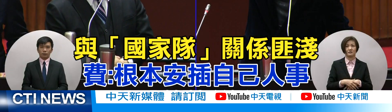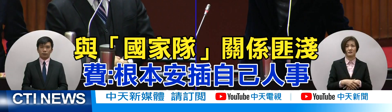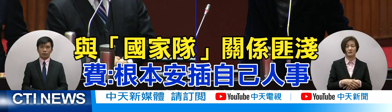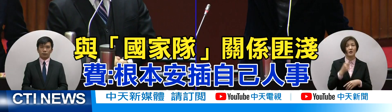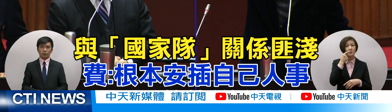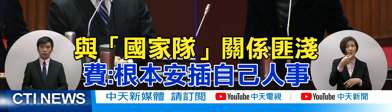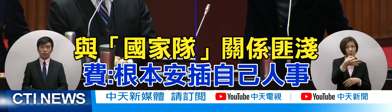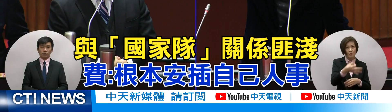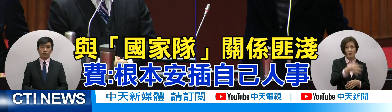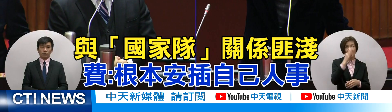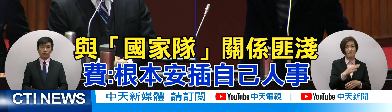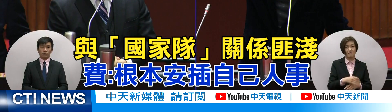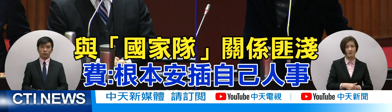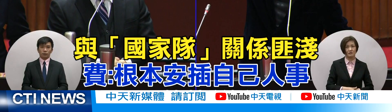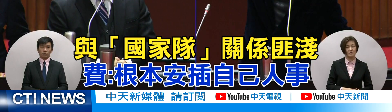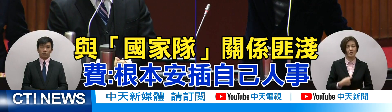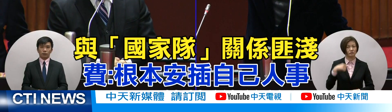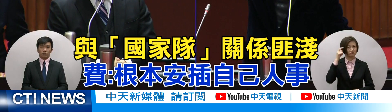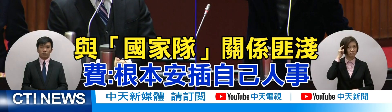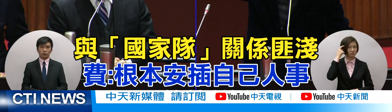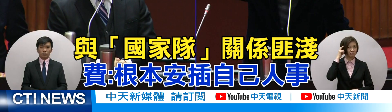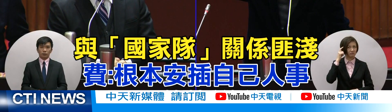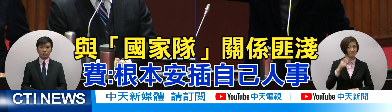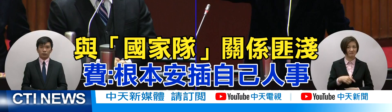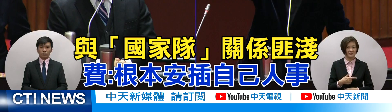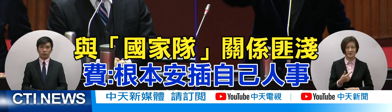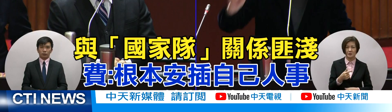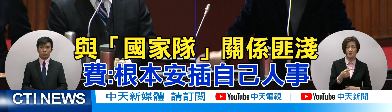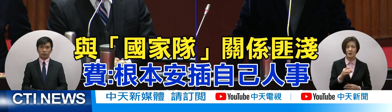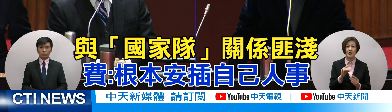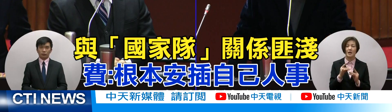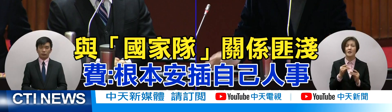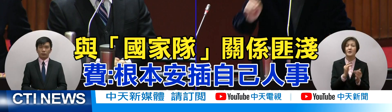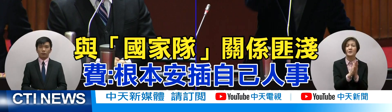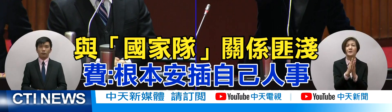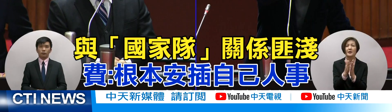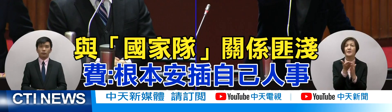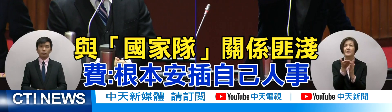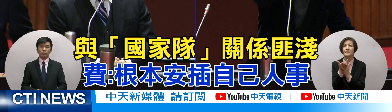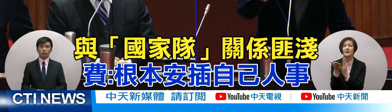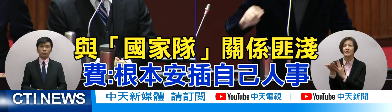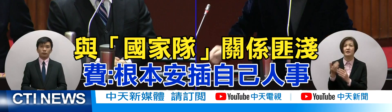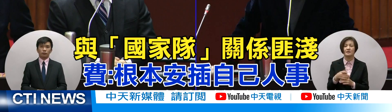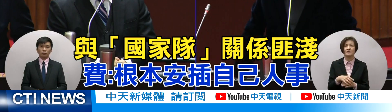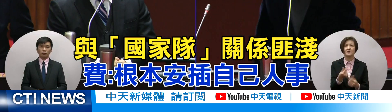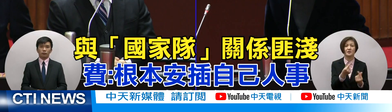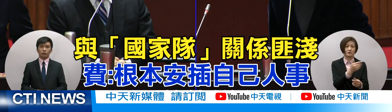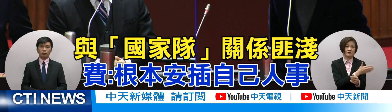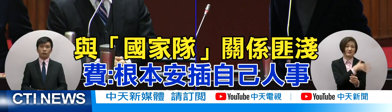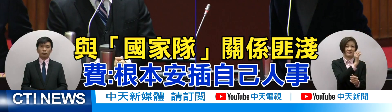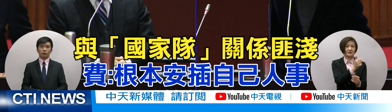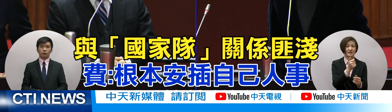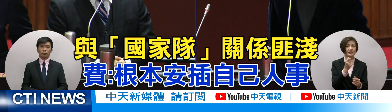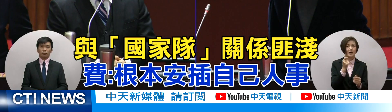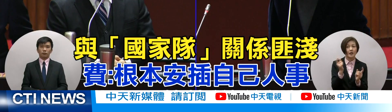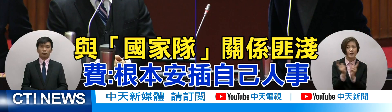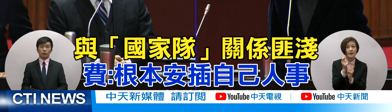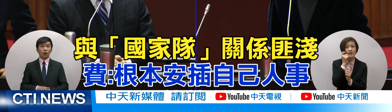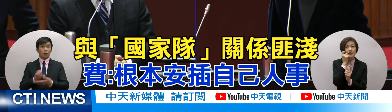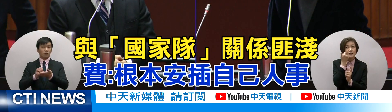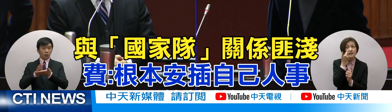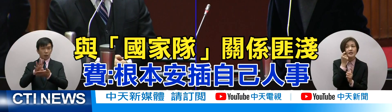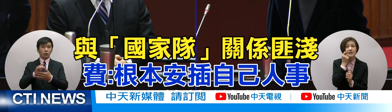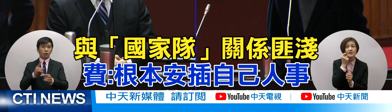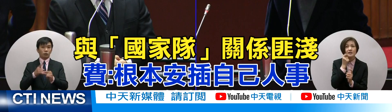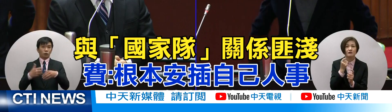薪水很高，我觉得都是安插你们的人事。安插陈吉仲他喜欢的人的人事。 委员报告，中兴大